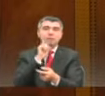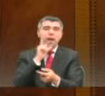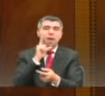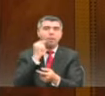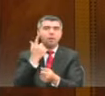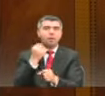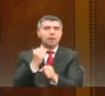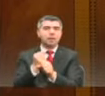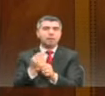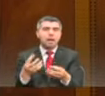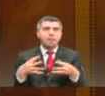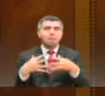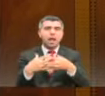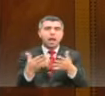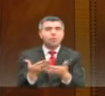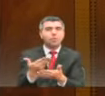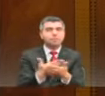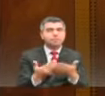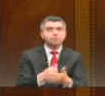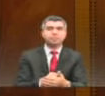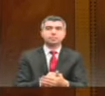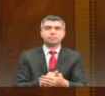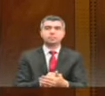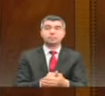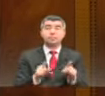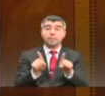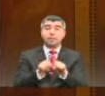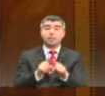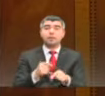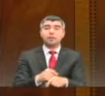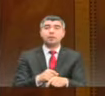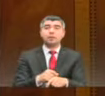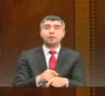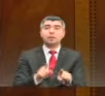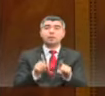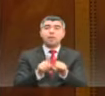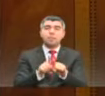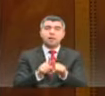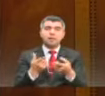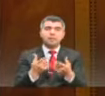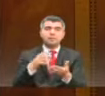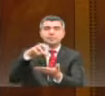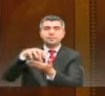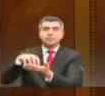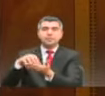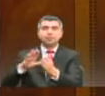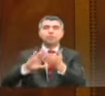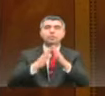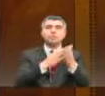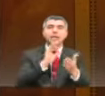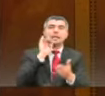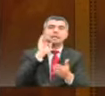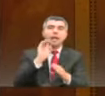والحرفيين والصناع التقليديين، مواكبة تطوير غرف الصناعة التقليدية